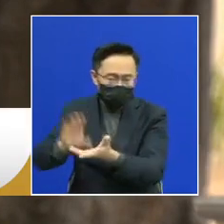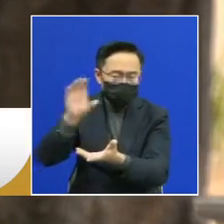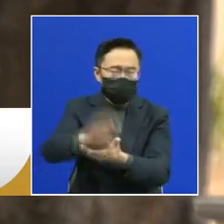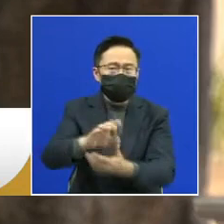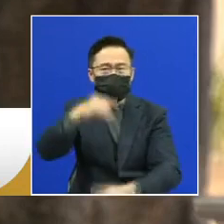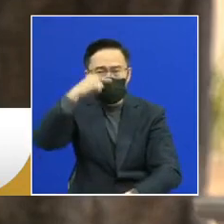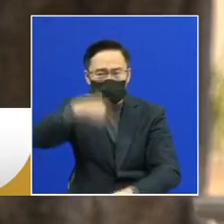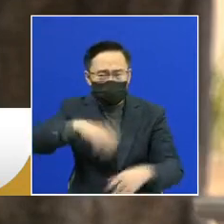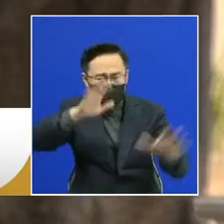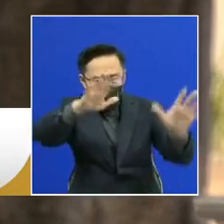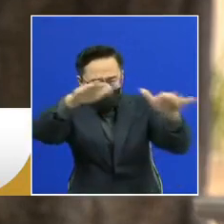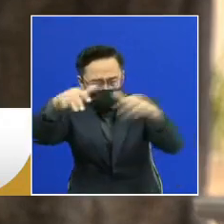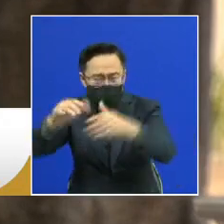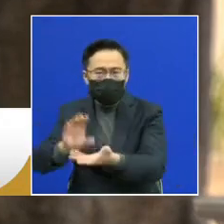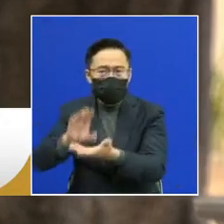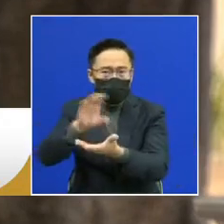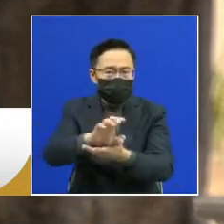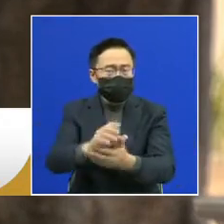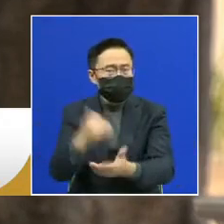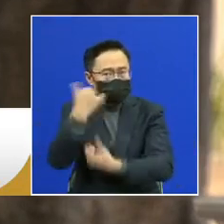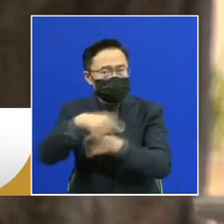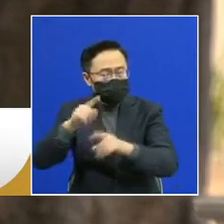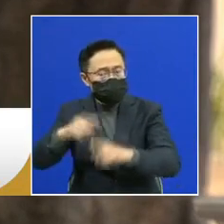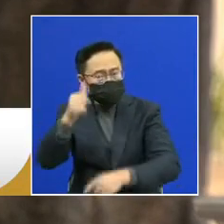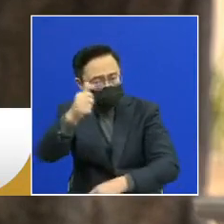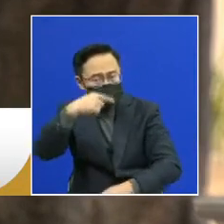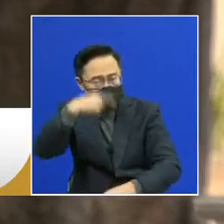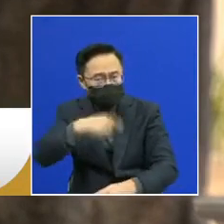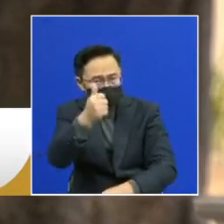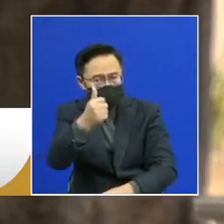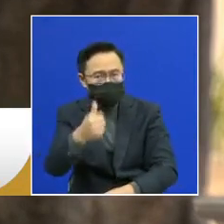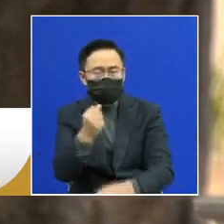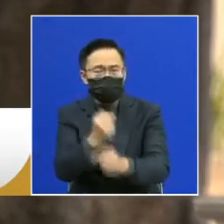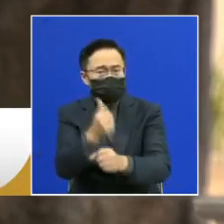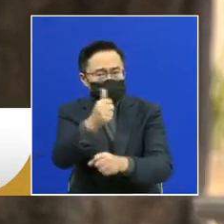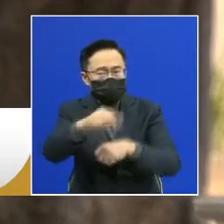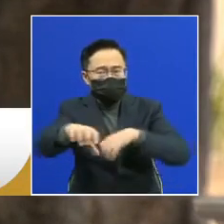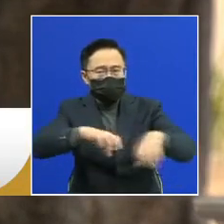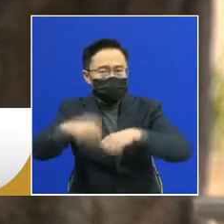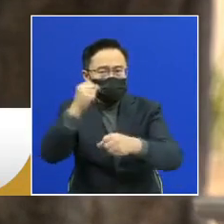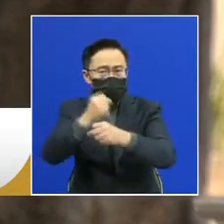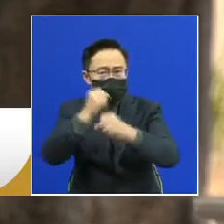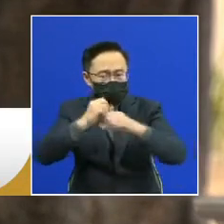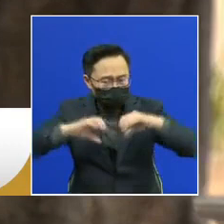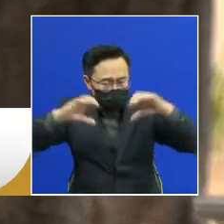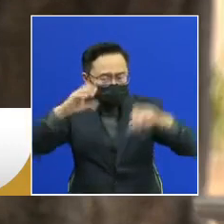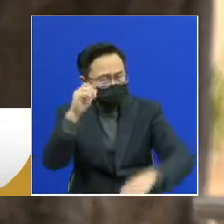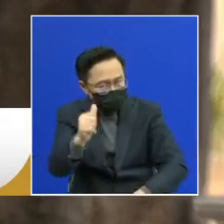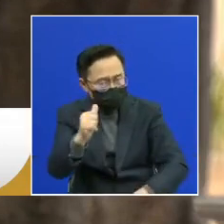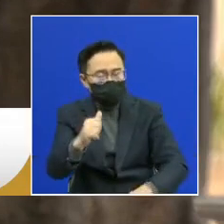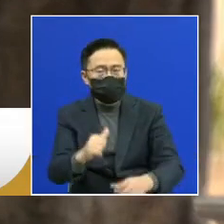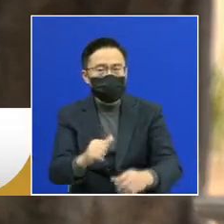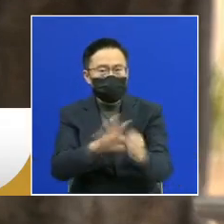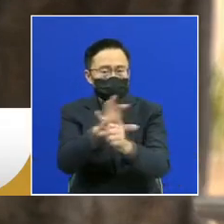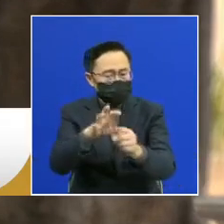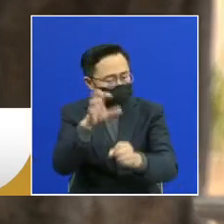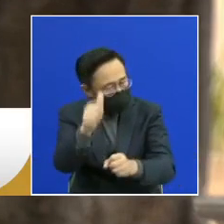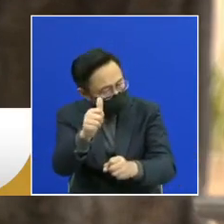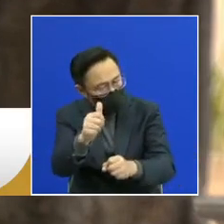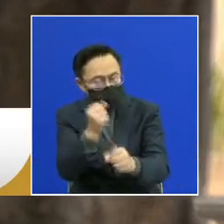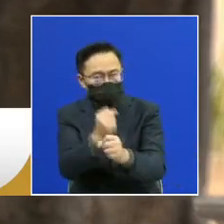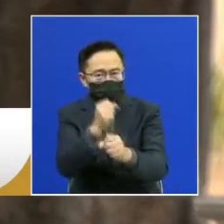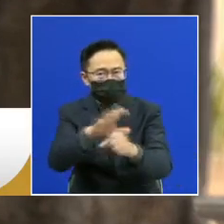ทุกเรื่องเลยนะอันนี้ไม่ใช่ไม่ใช่คุยนะเขาจะหมดเลยแต่มาบริหาร 1เรื่องของเอกก็ดี